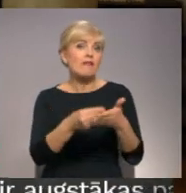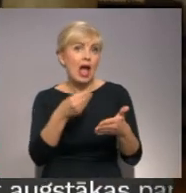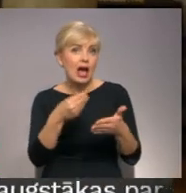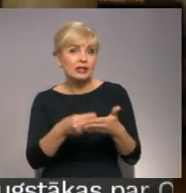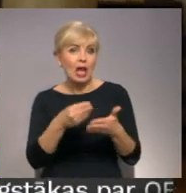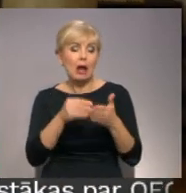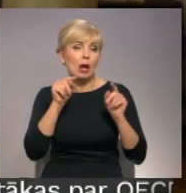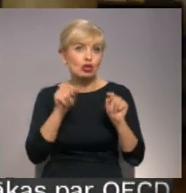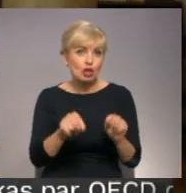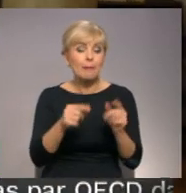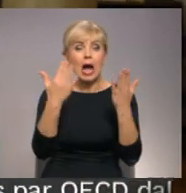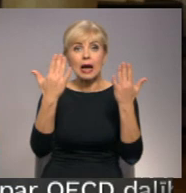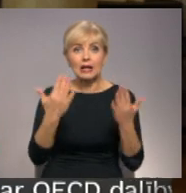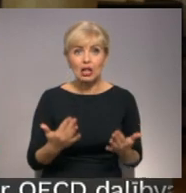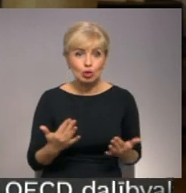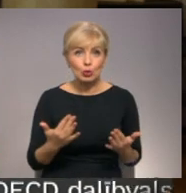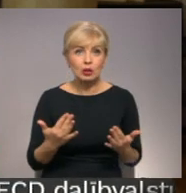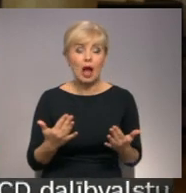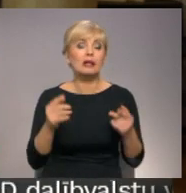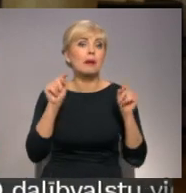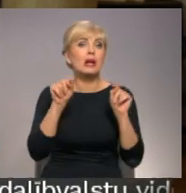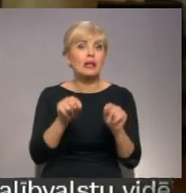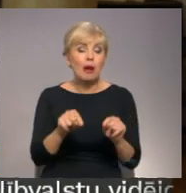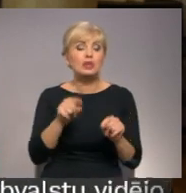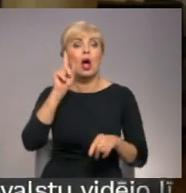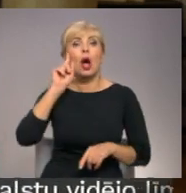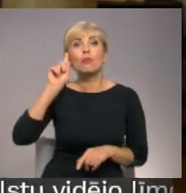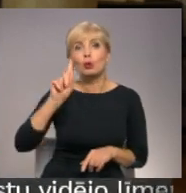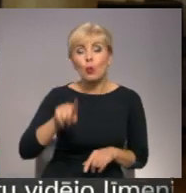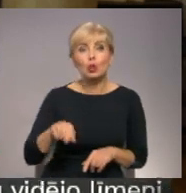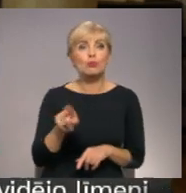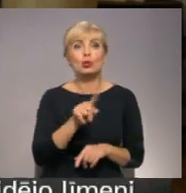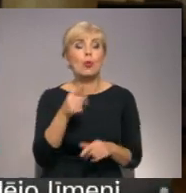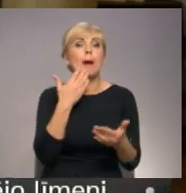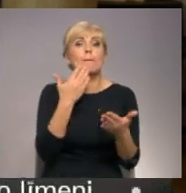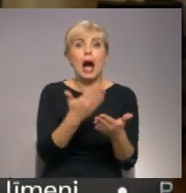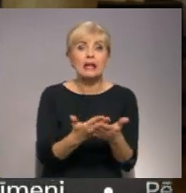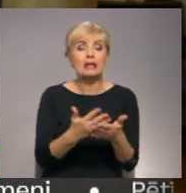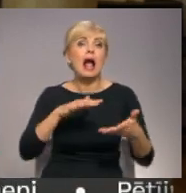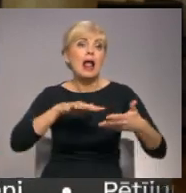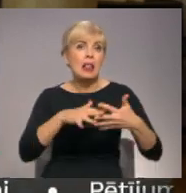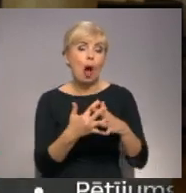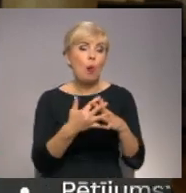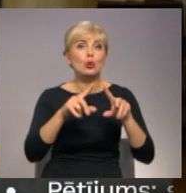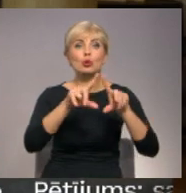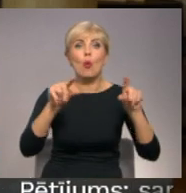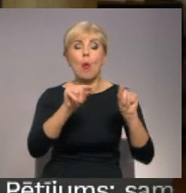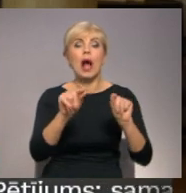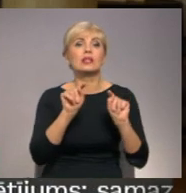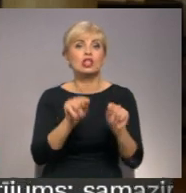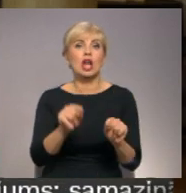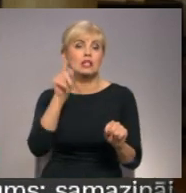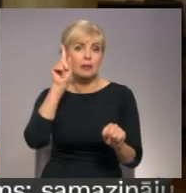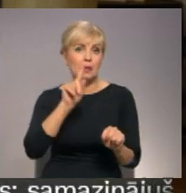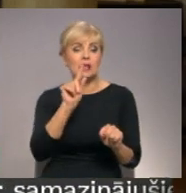pēc šiem rezultātiem, tad, protams, tie parāda, ka lauku skolās it kā šīs prasmes